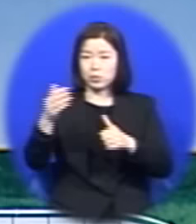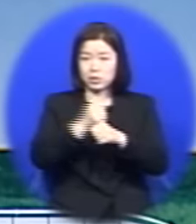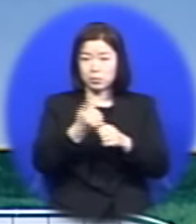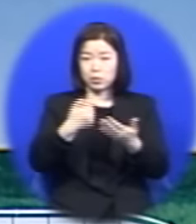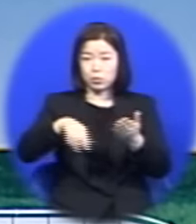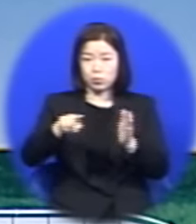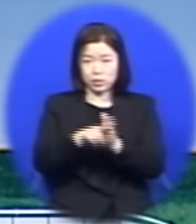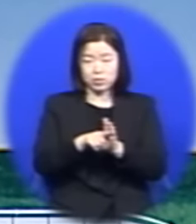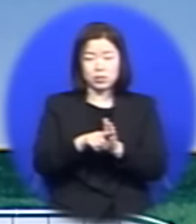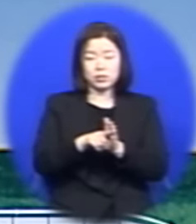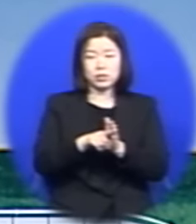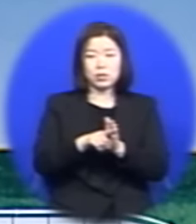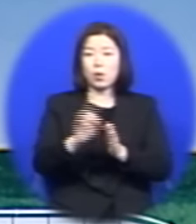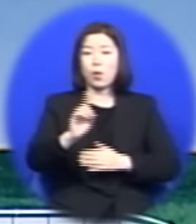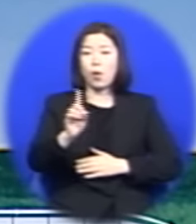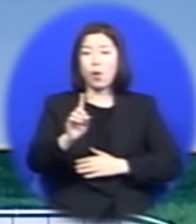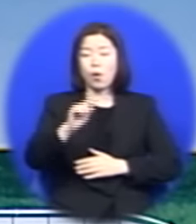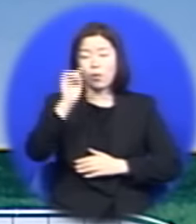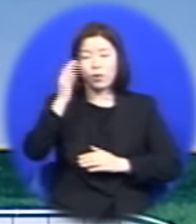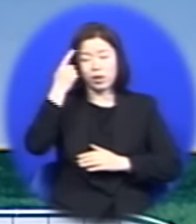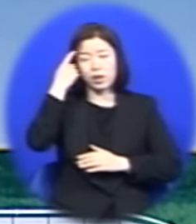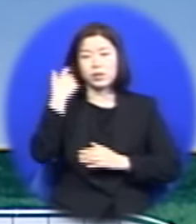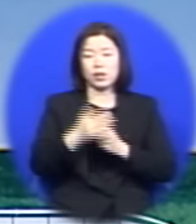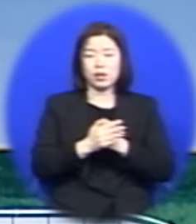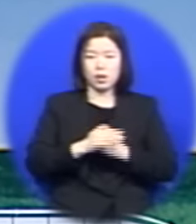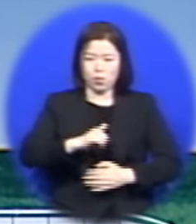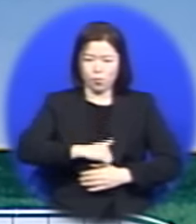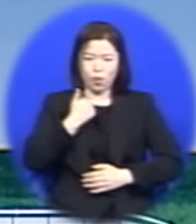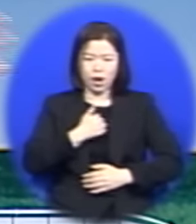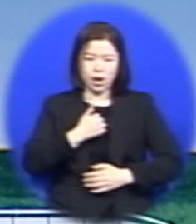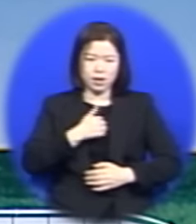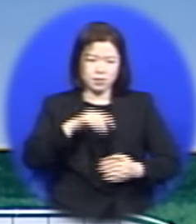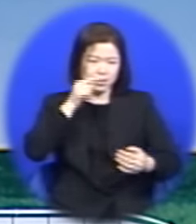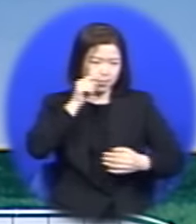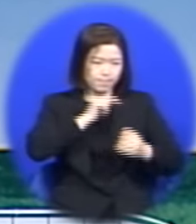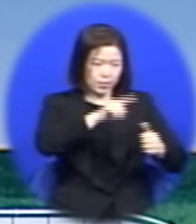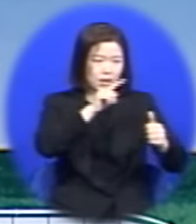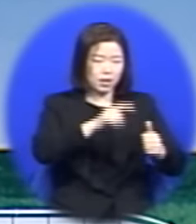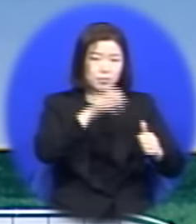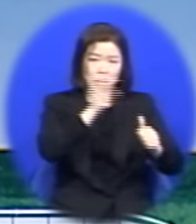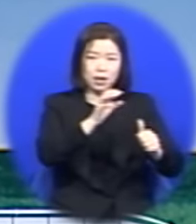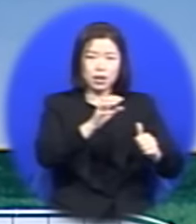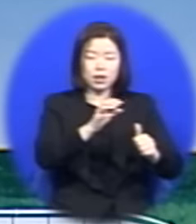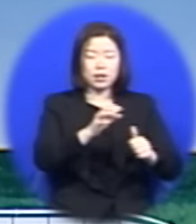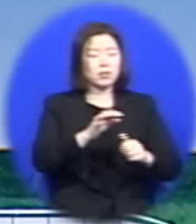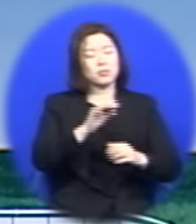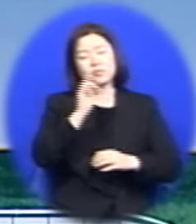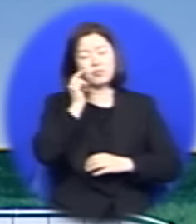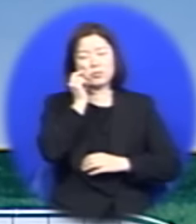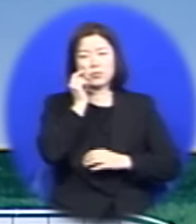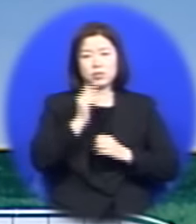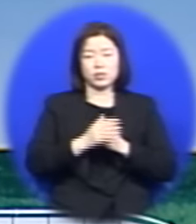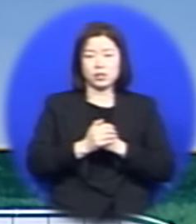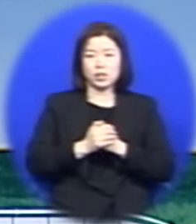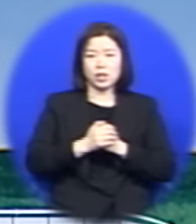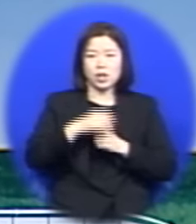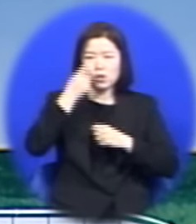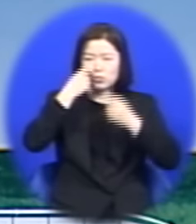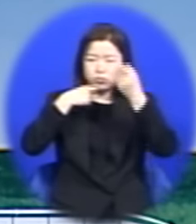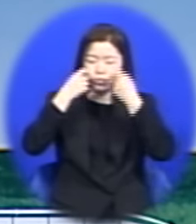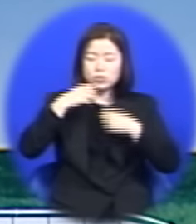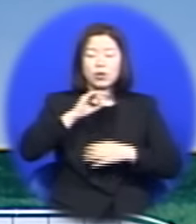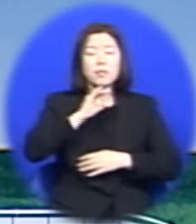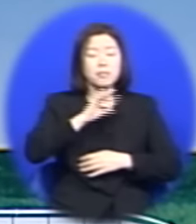됩니까? 화를 내거나 지적하거나 따지거나 할 수 없어요. 우는 것밖에 없어요.